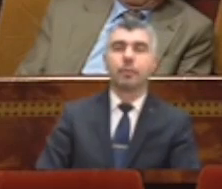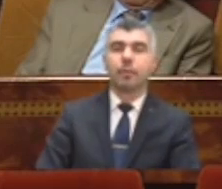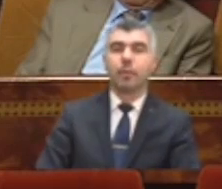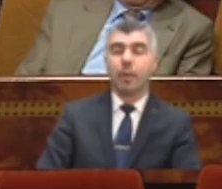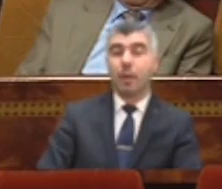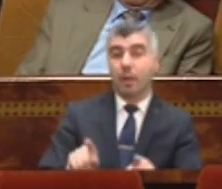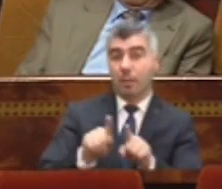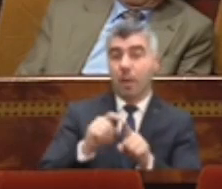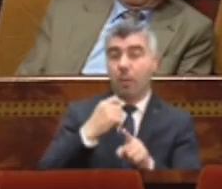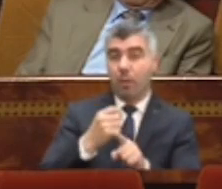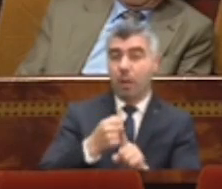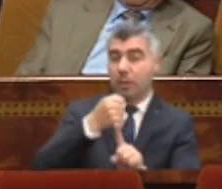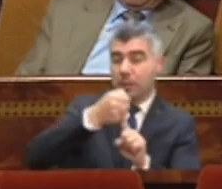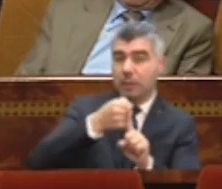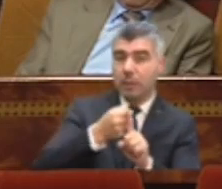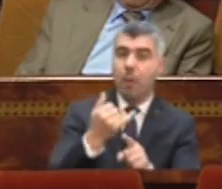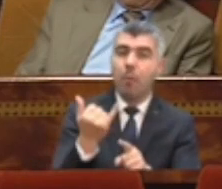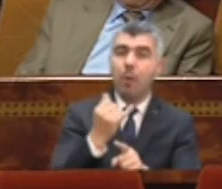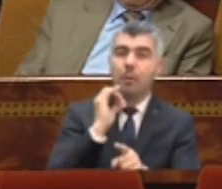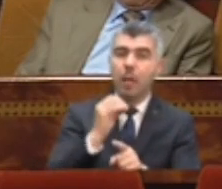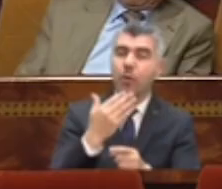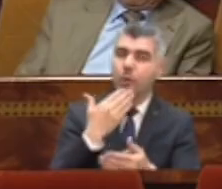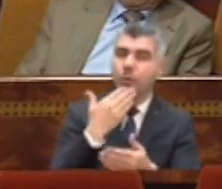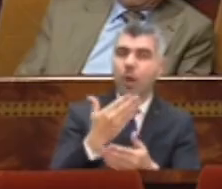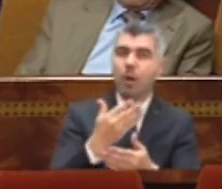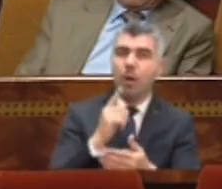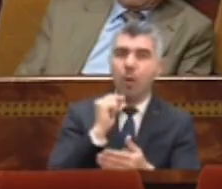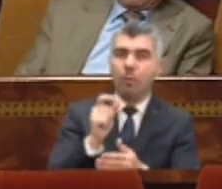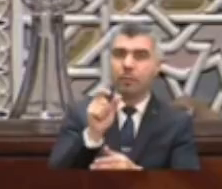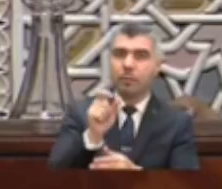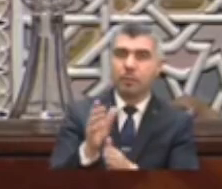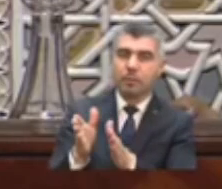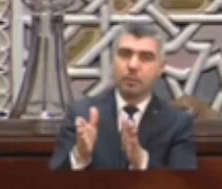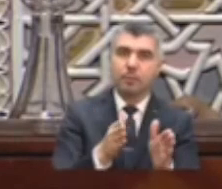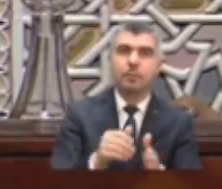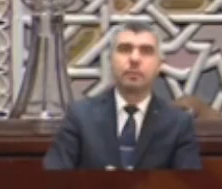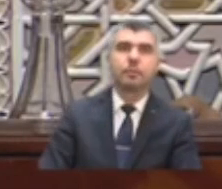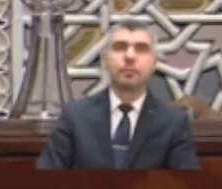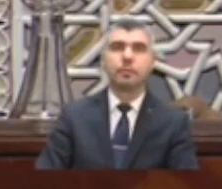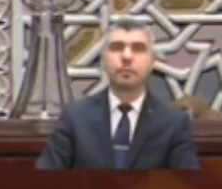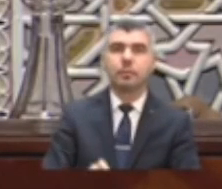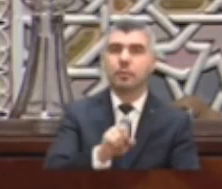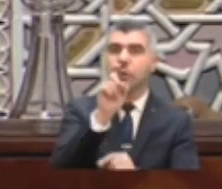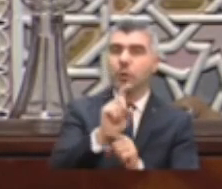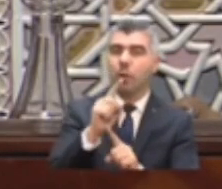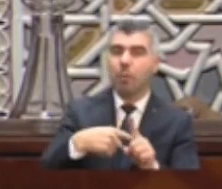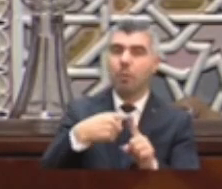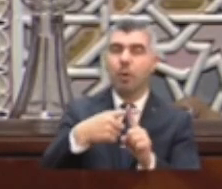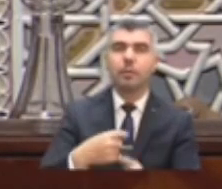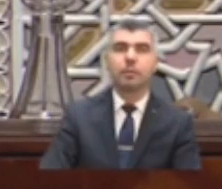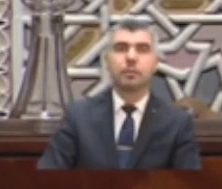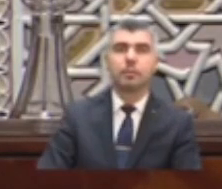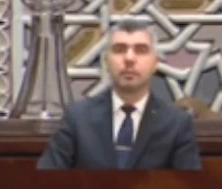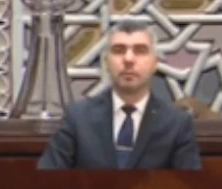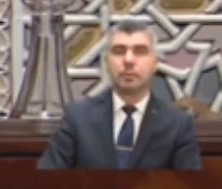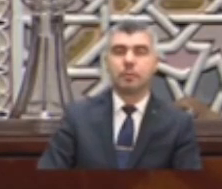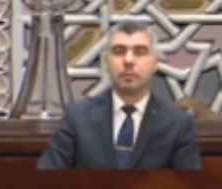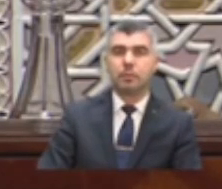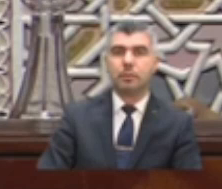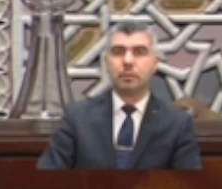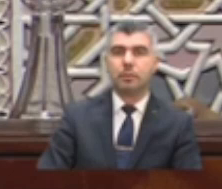ذلك ينبغي العمل على النهوض. شكرا سيد النائب المحترم. شكرا. هل من تعقيب إضافي؟